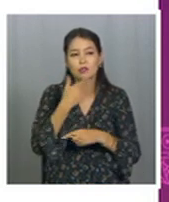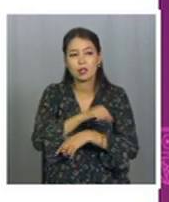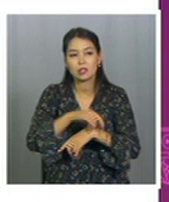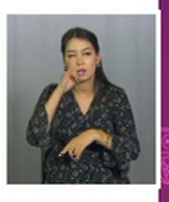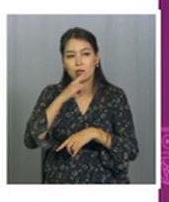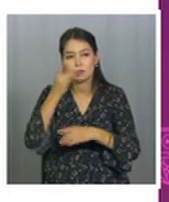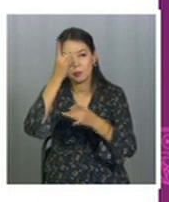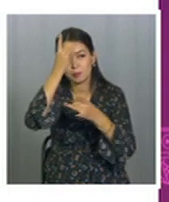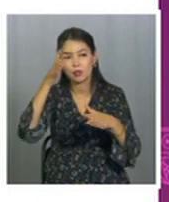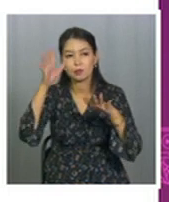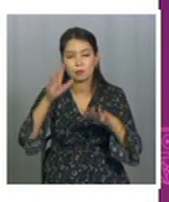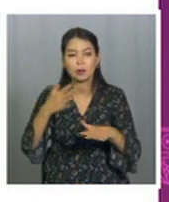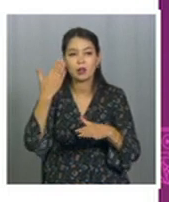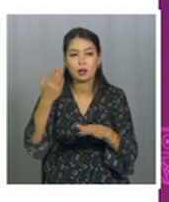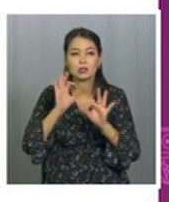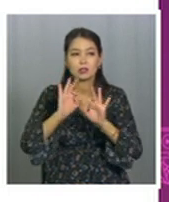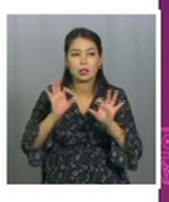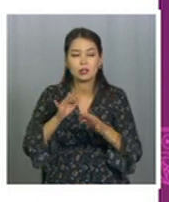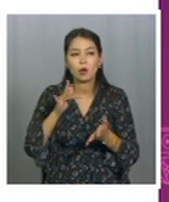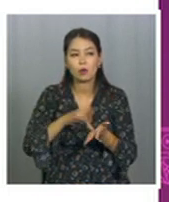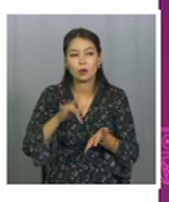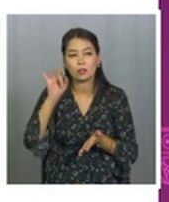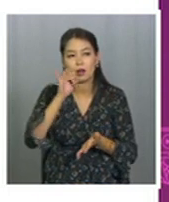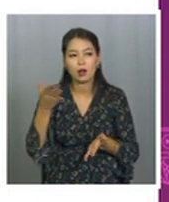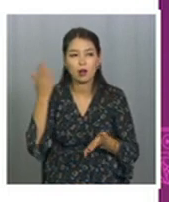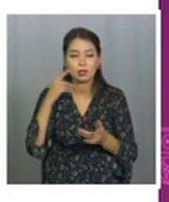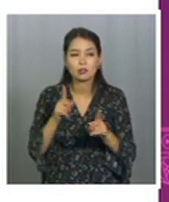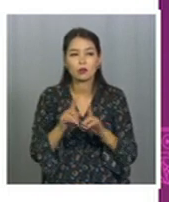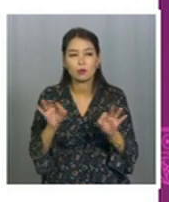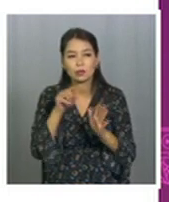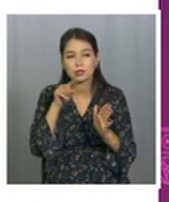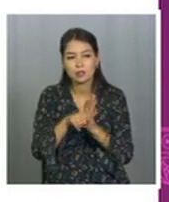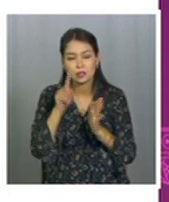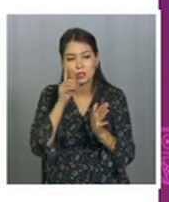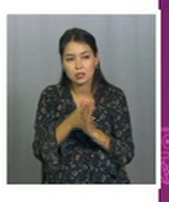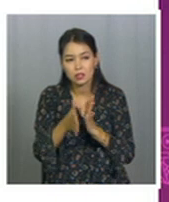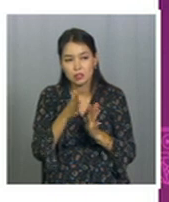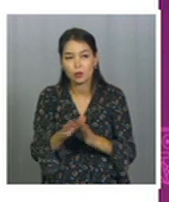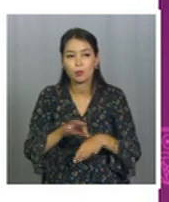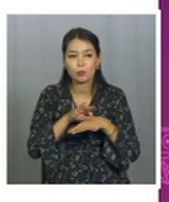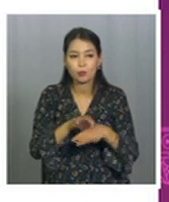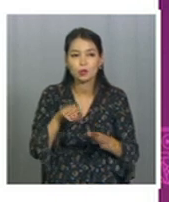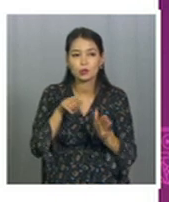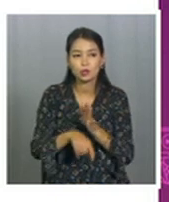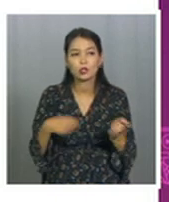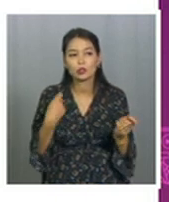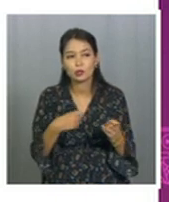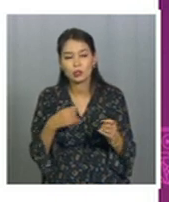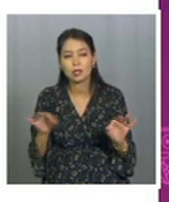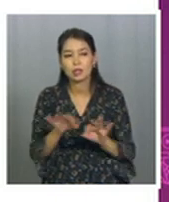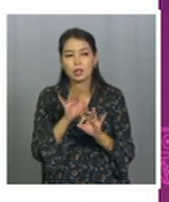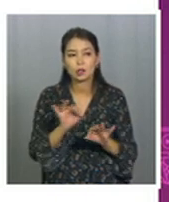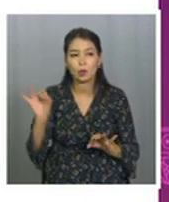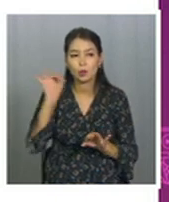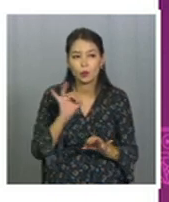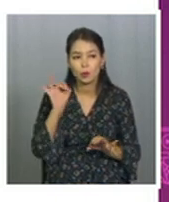насихаттау. Орта ғасырлардағы әуендерге терең зерттеулер жүргізіліп, оның ішінде күйлер, тарихи өлеңдер,